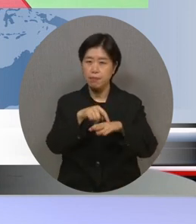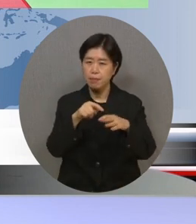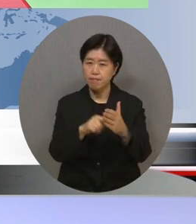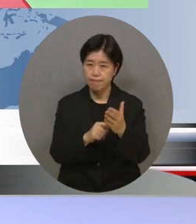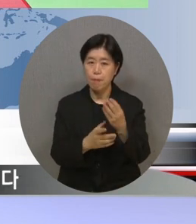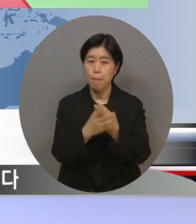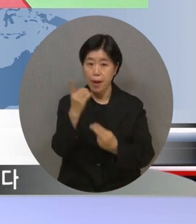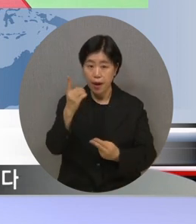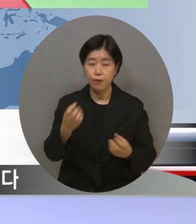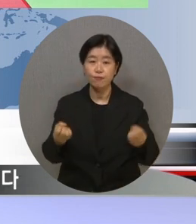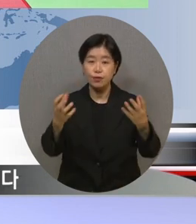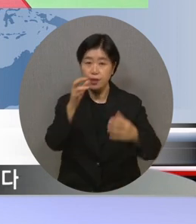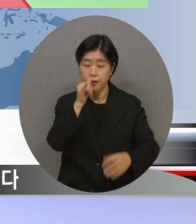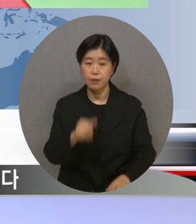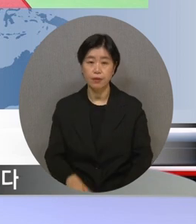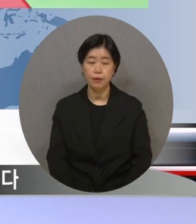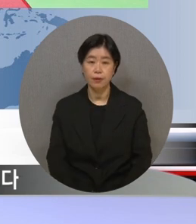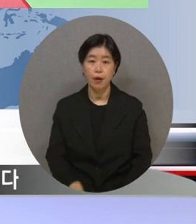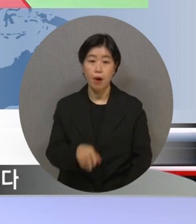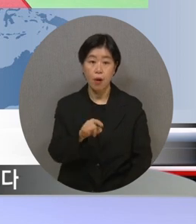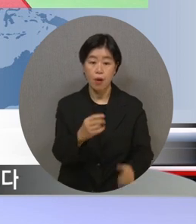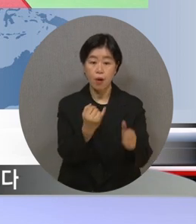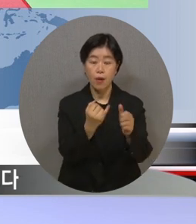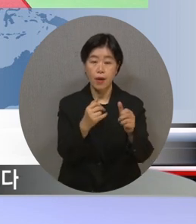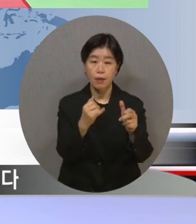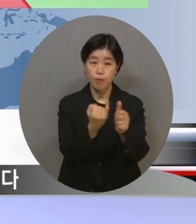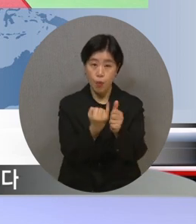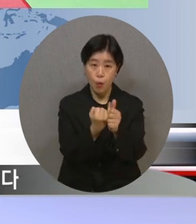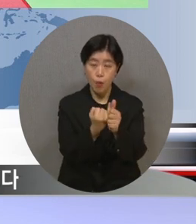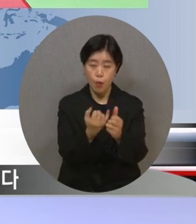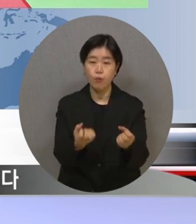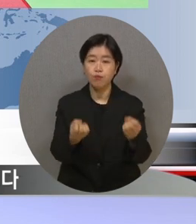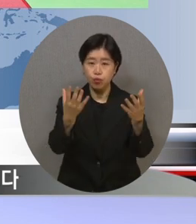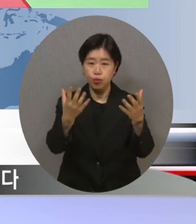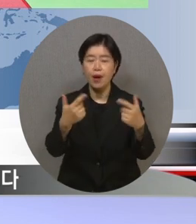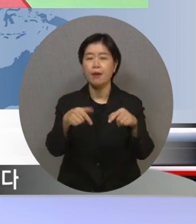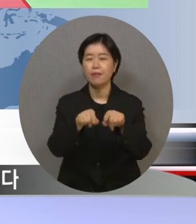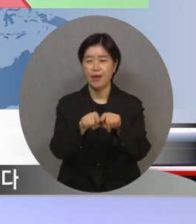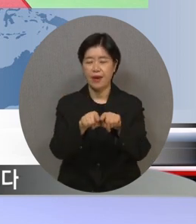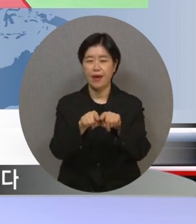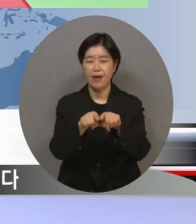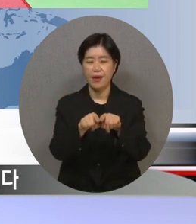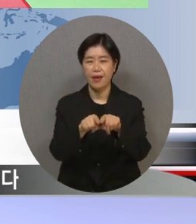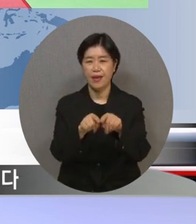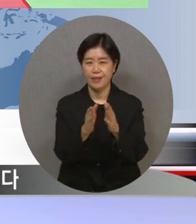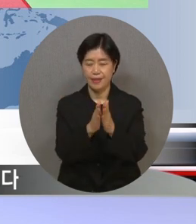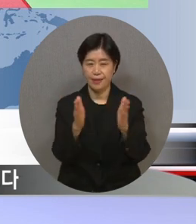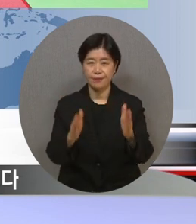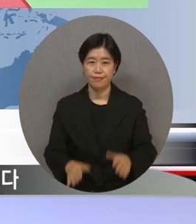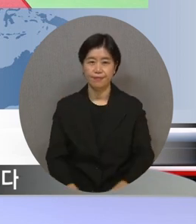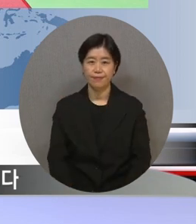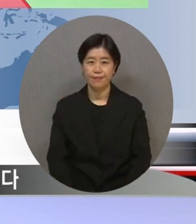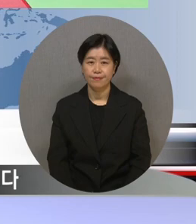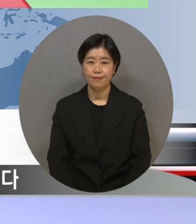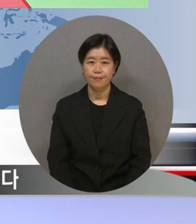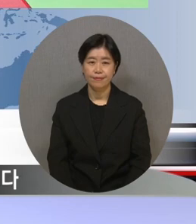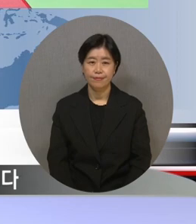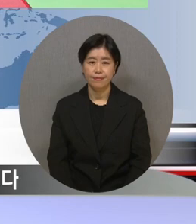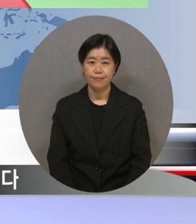열렸습니다. 이날 장애인 동거 부부의 합동 결혼식도 함께 진행됐는데요. 정유정 기자가 다녀왔습니다.